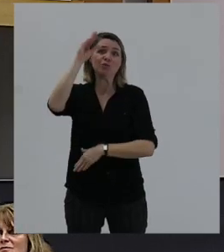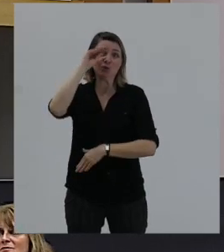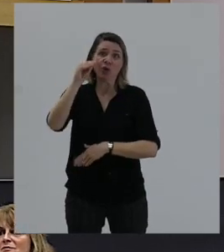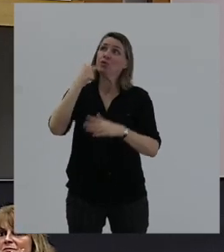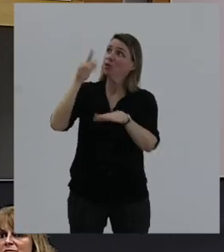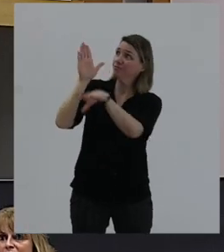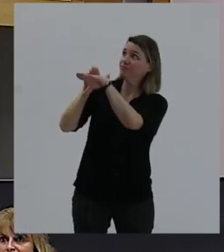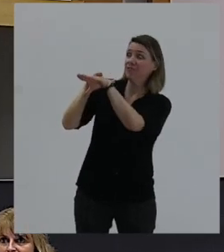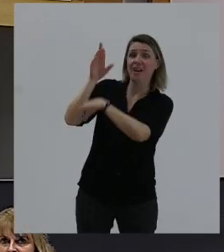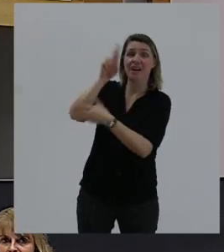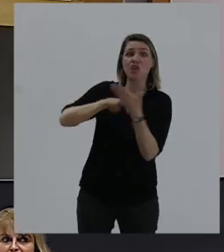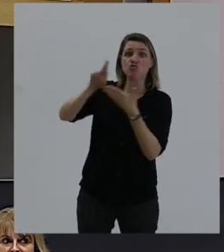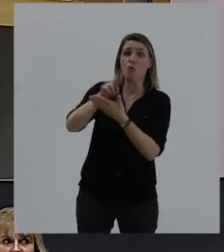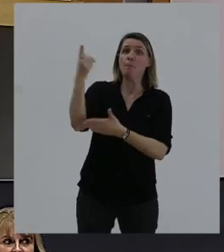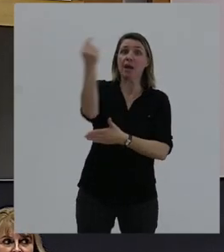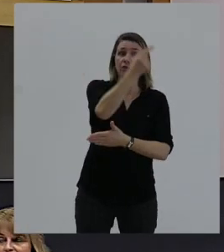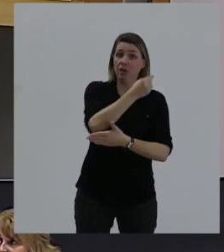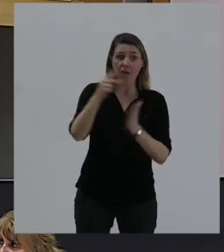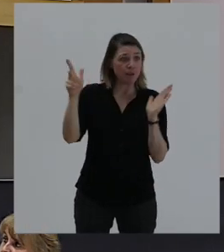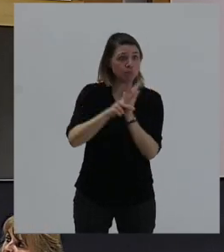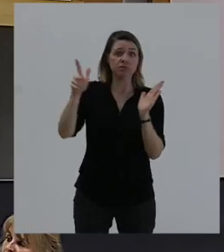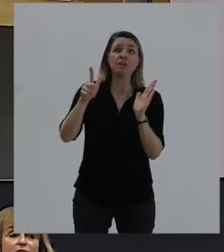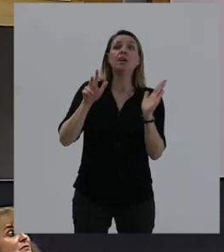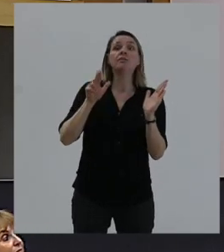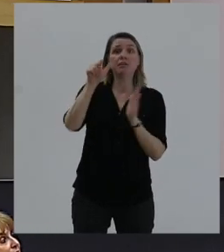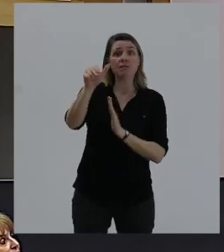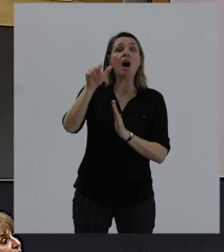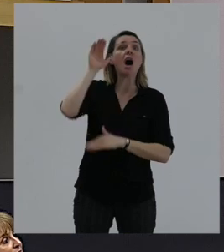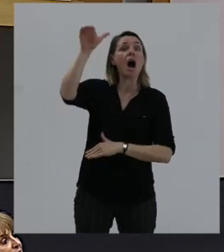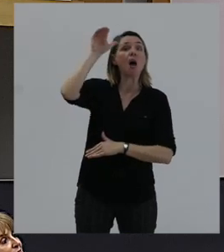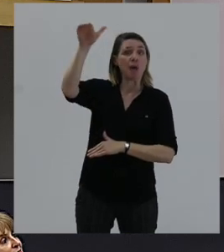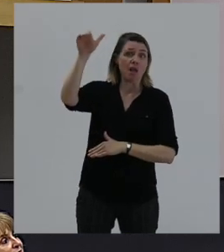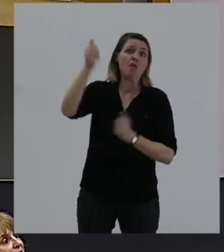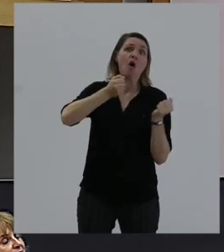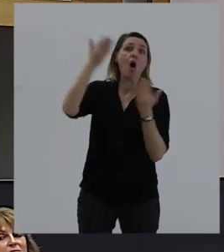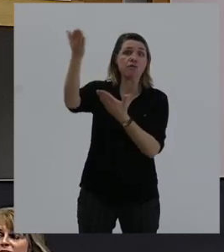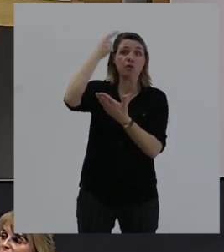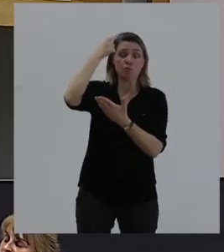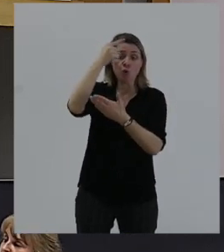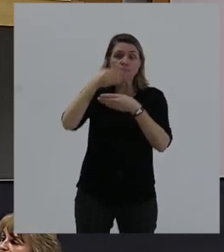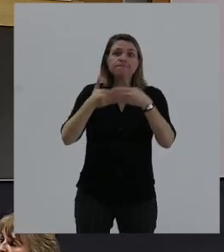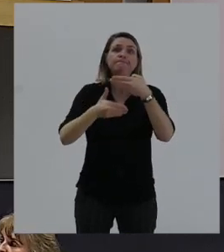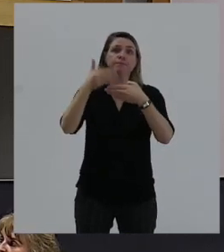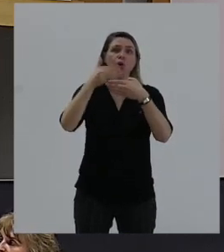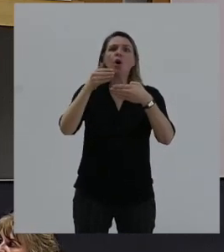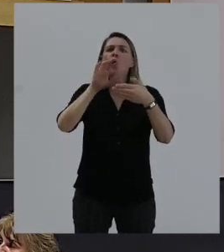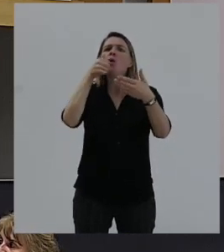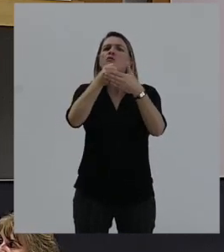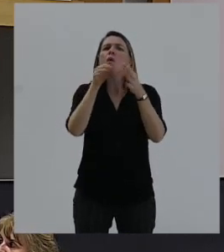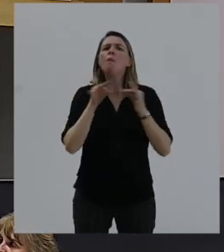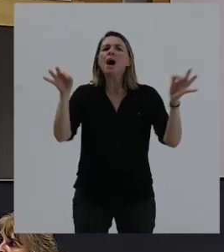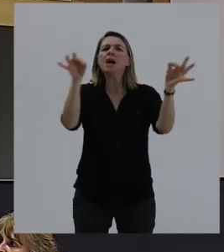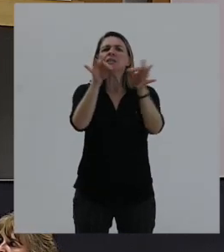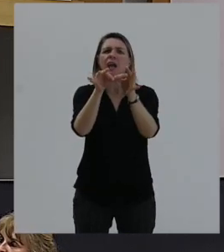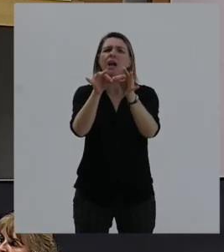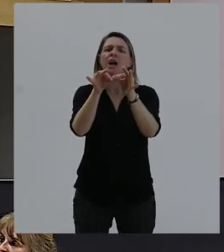l'avons dit à tous les partenaires, et c'est acté. Il va y avoir un appel d'offres pour faire du logement étudiant, donc au bout de la parcelle de